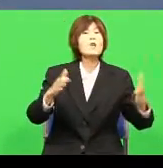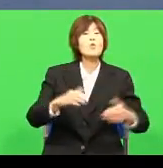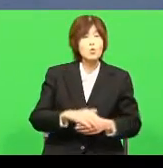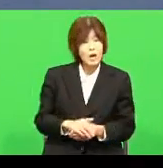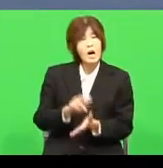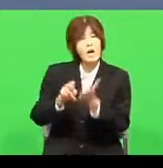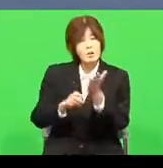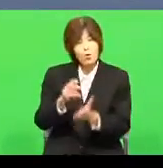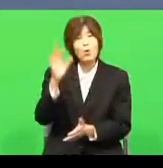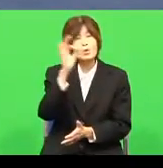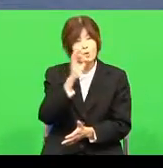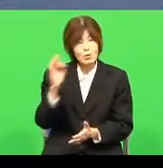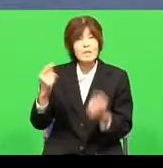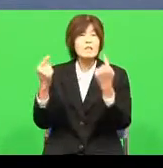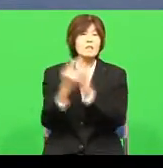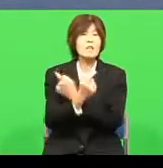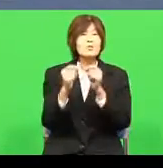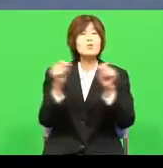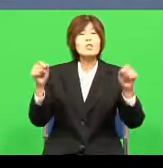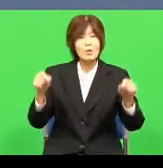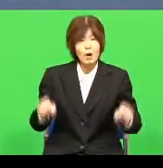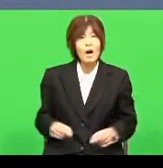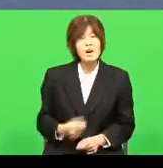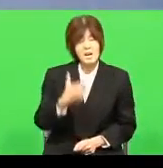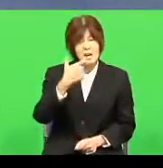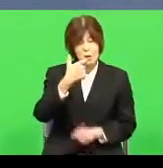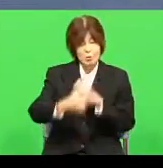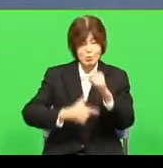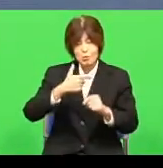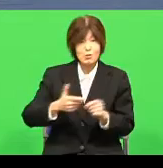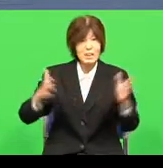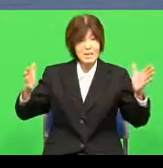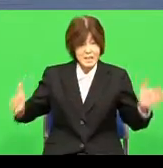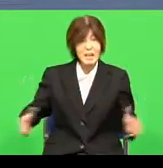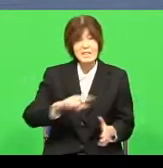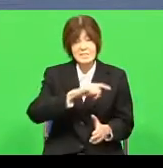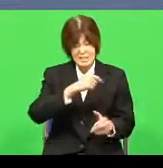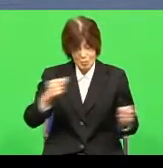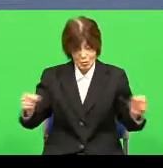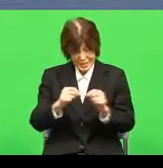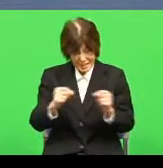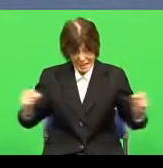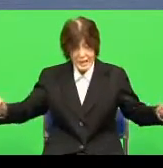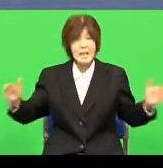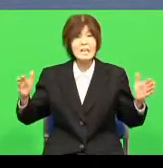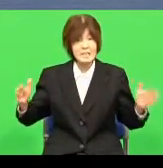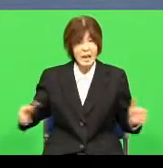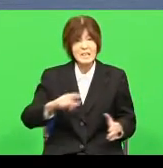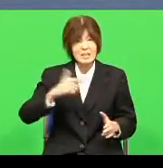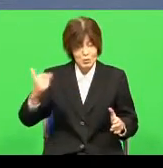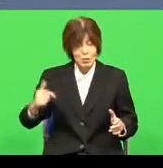一般海保旅行進化については60年代の長い長